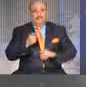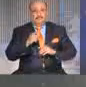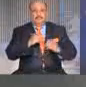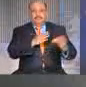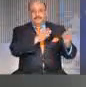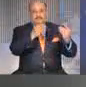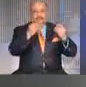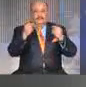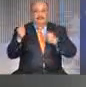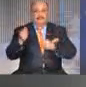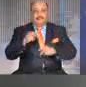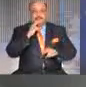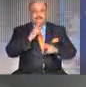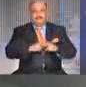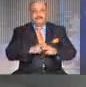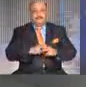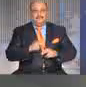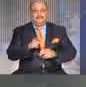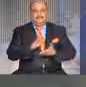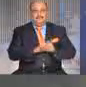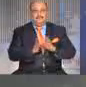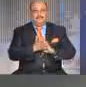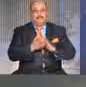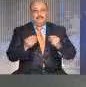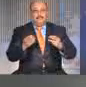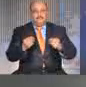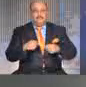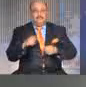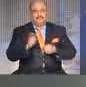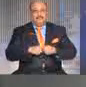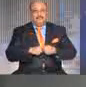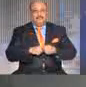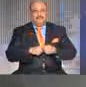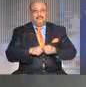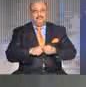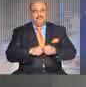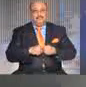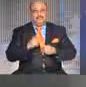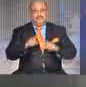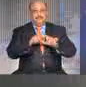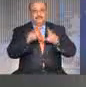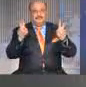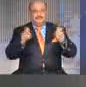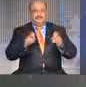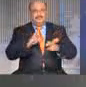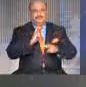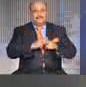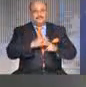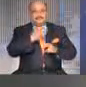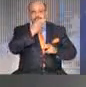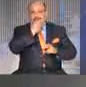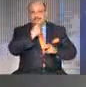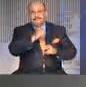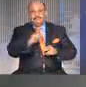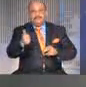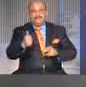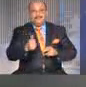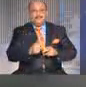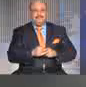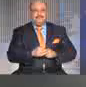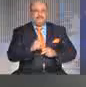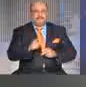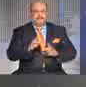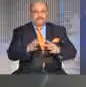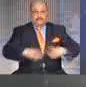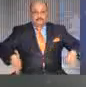في صفاقس، تنظم جمعية صفاقس المزيانة كل يوم الأحد الأول من كل شهر فطور صباح جماعي بالحديقة